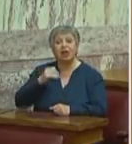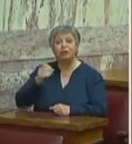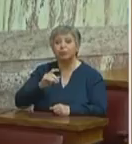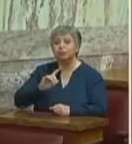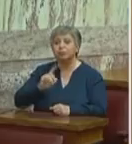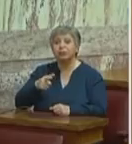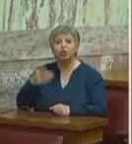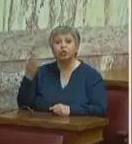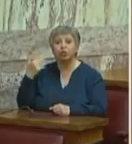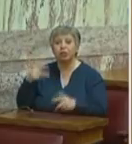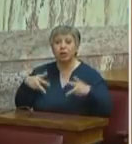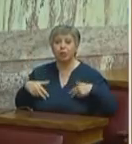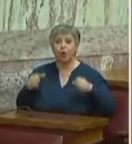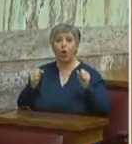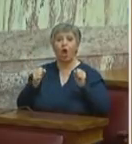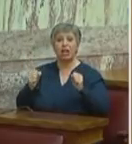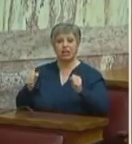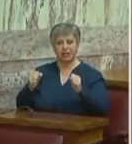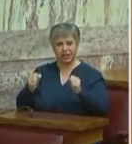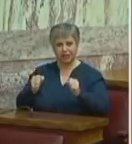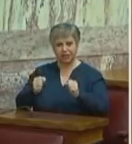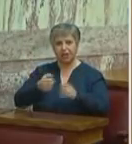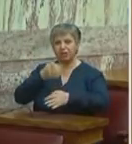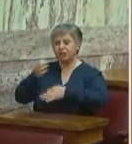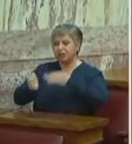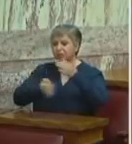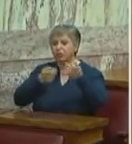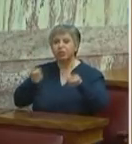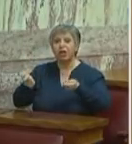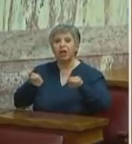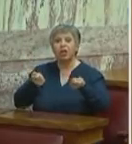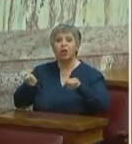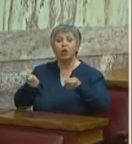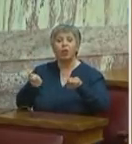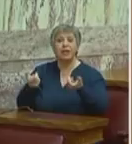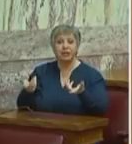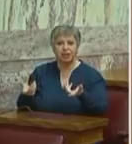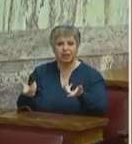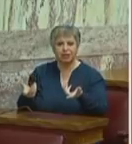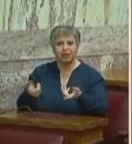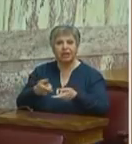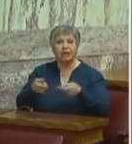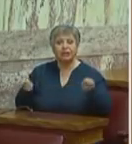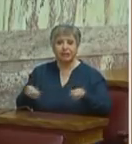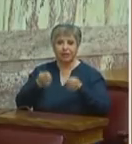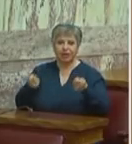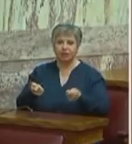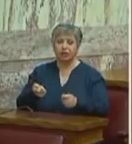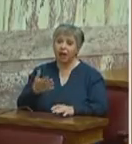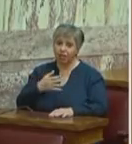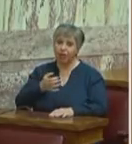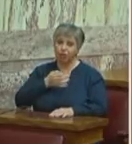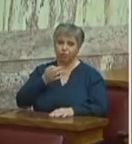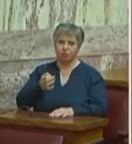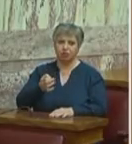Γιατί βεβαίως, όπως να το κάνουμε, είναι και θέμα, αν θέλετε, αξιοπρέπειας. Τέτοιοι